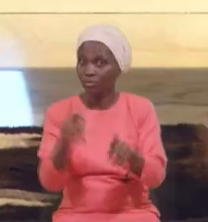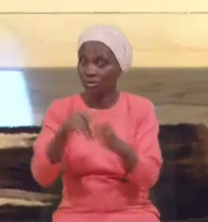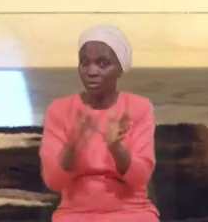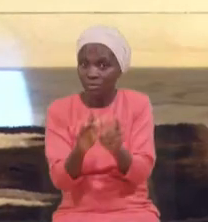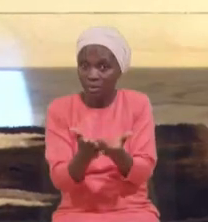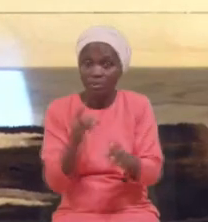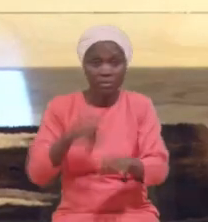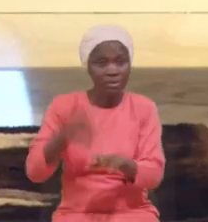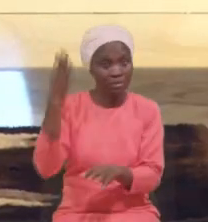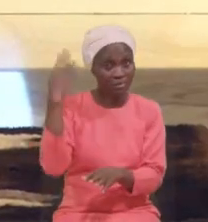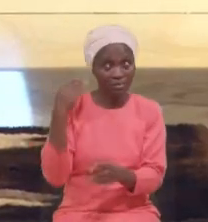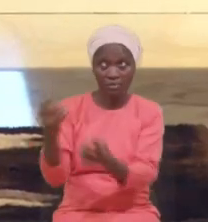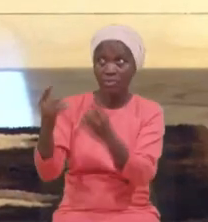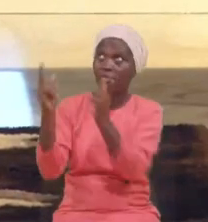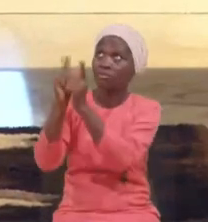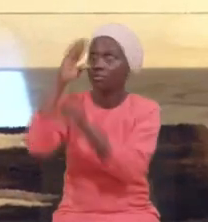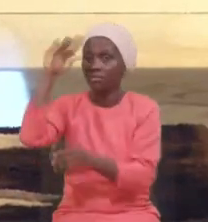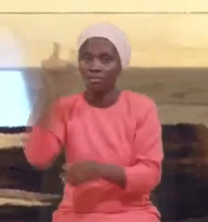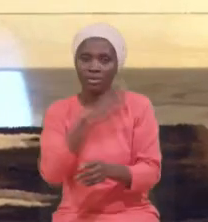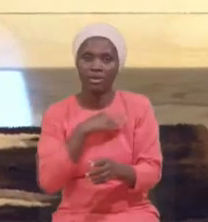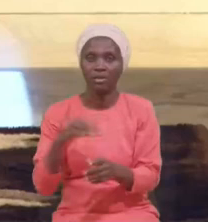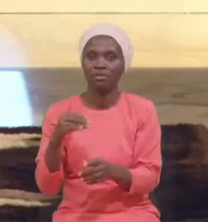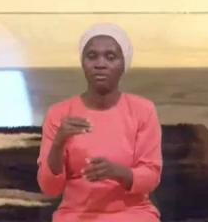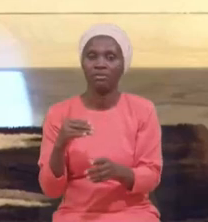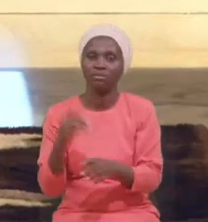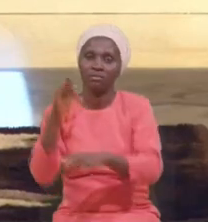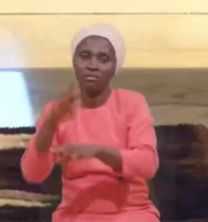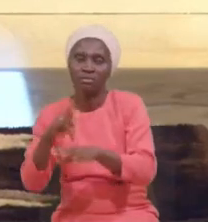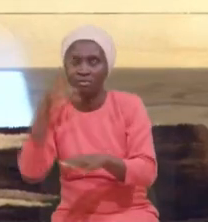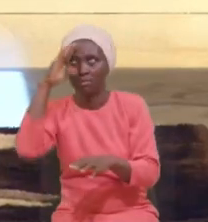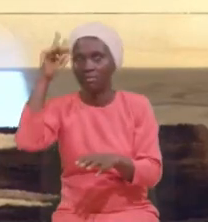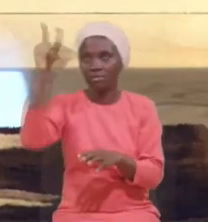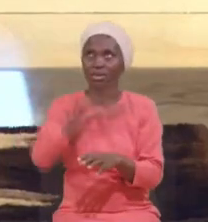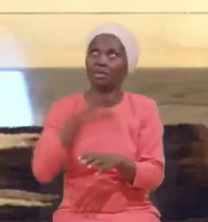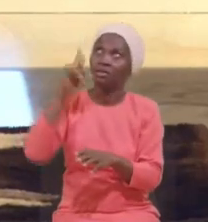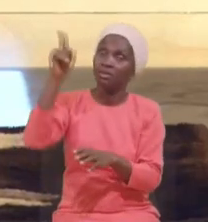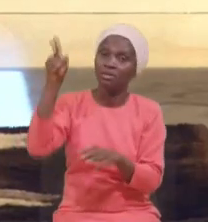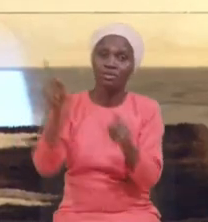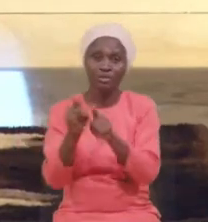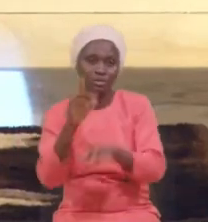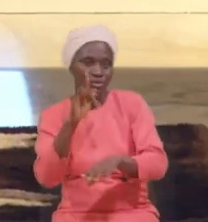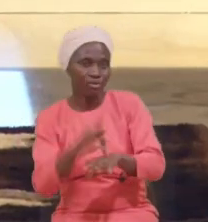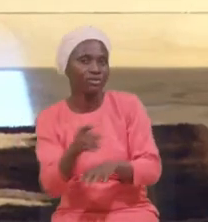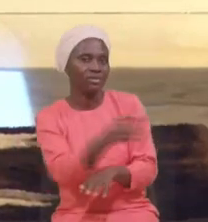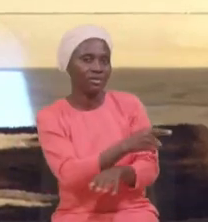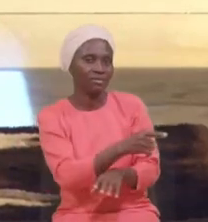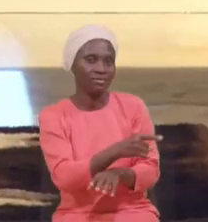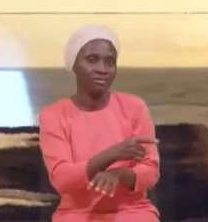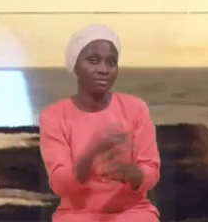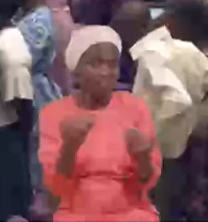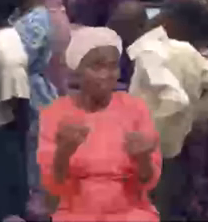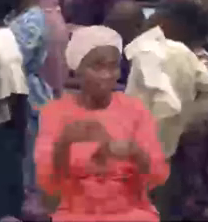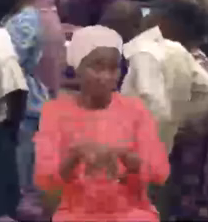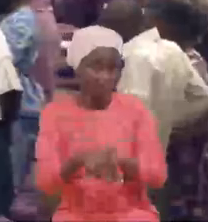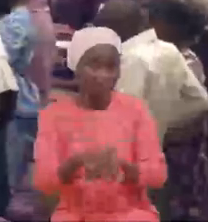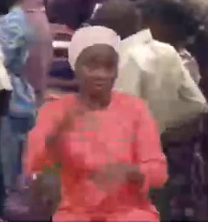Comme les gens dans la Bible étaient venus au Seigneur, ils l'ont touché. Et le Seigneur les a touchés aussi.